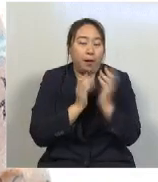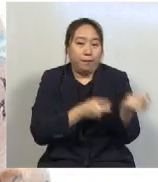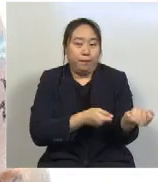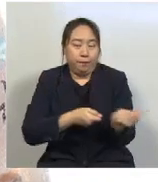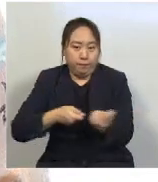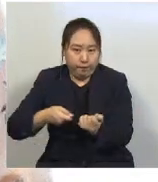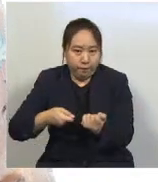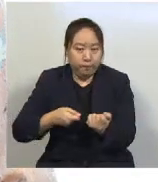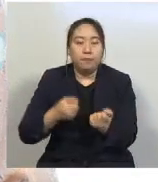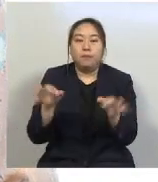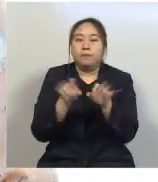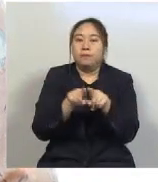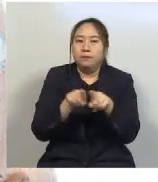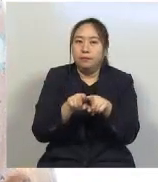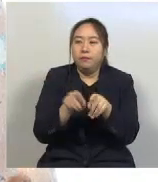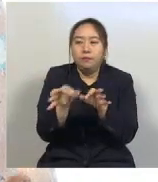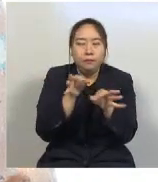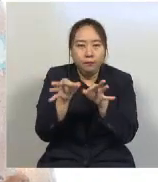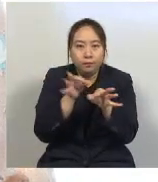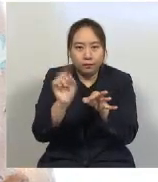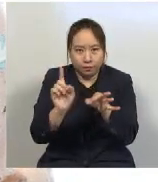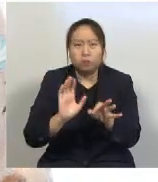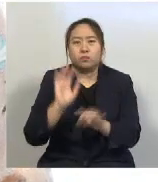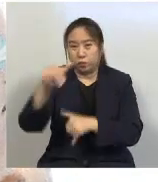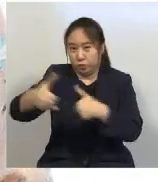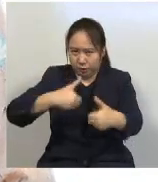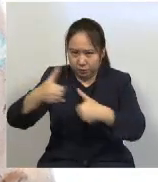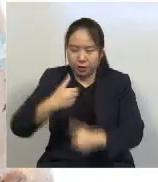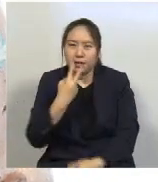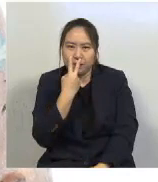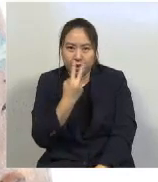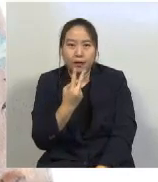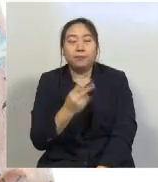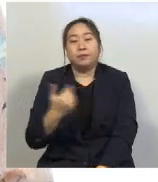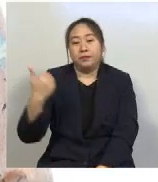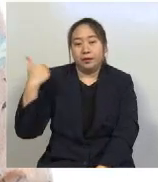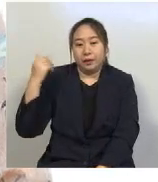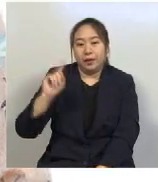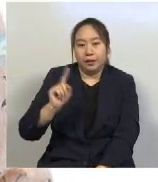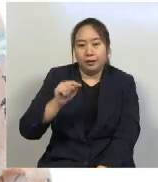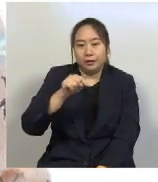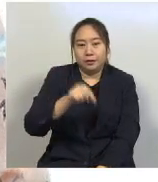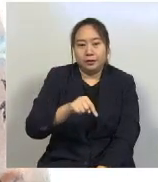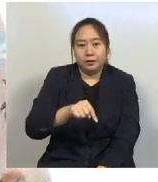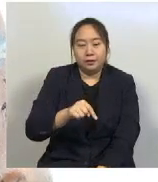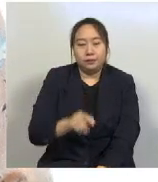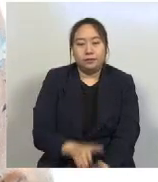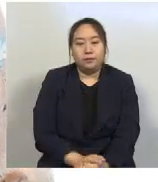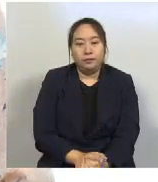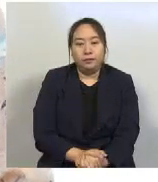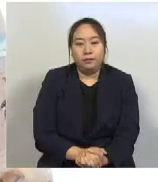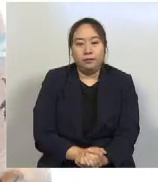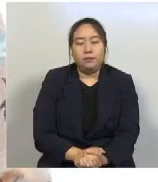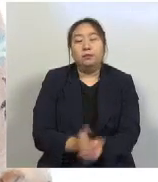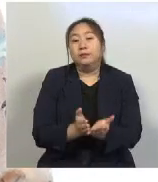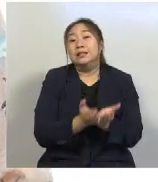มแบบไม่ต้องมีคำอธิบายนะครับท่านมาท่านก็จะเห็นบรรยากาศนะครับในข้างในนี่ในบริเวณของที่เป็นที่จอดเ